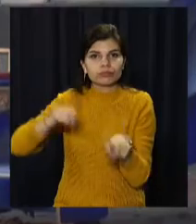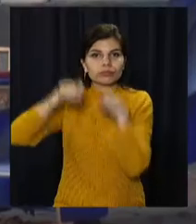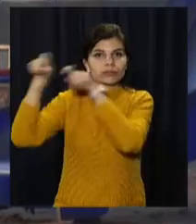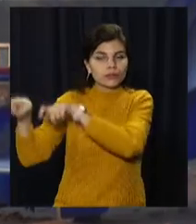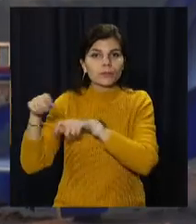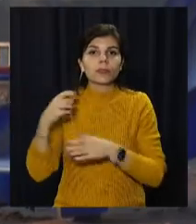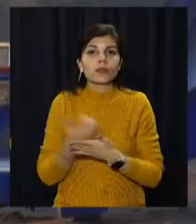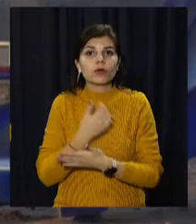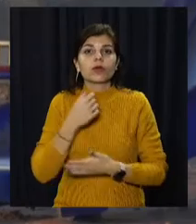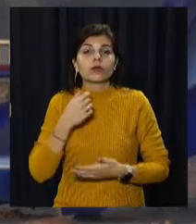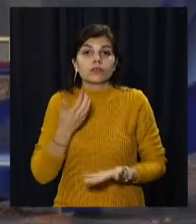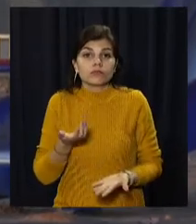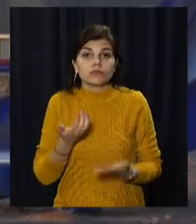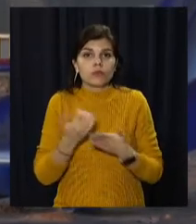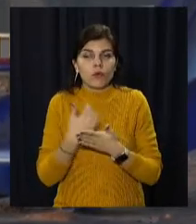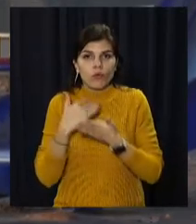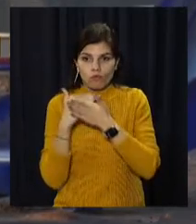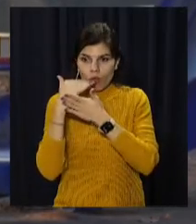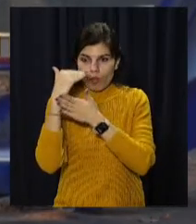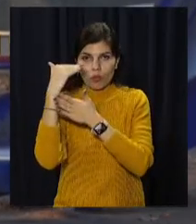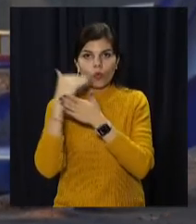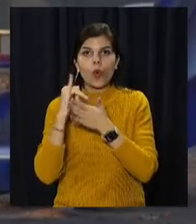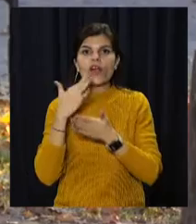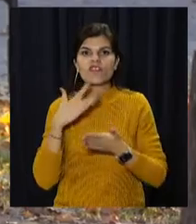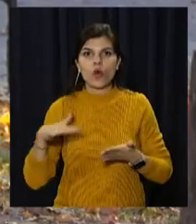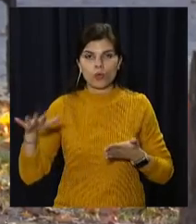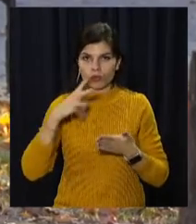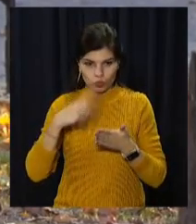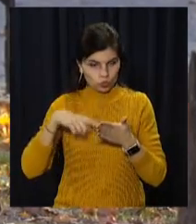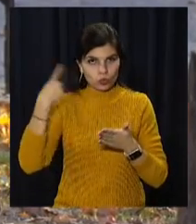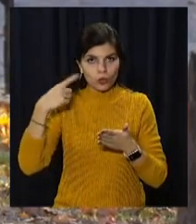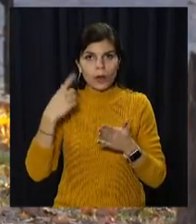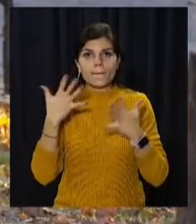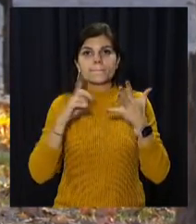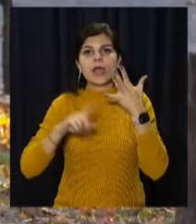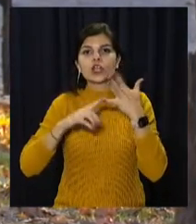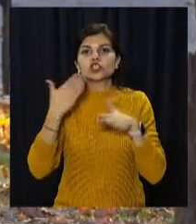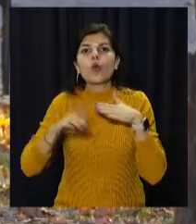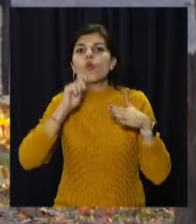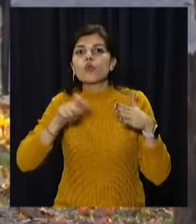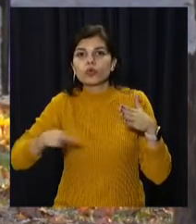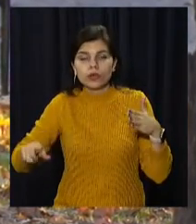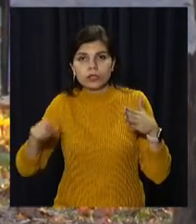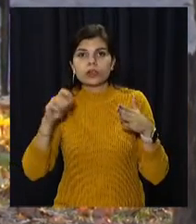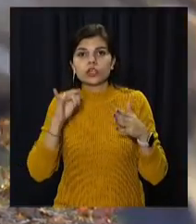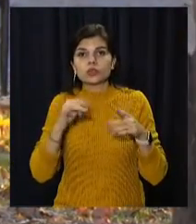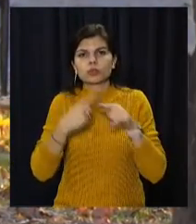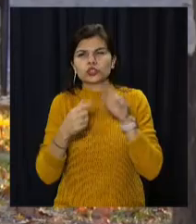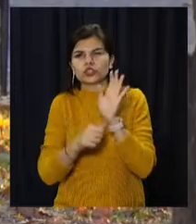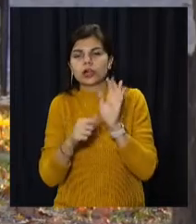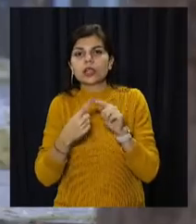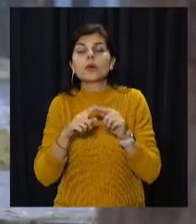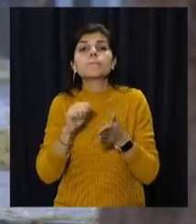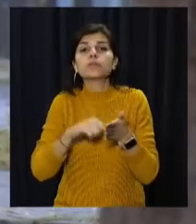стрімко старішає. Ми маємо один з найбільших високих показників у Європі. Більш як п'ята частина українців – плюс